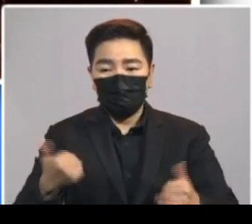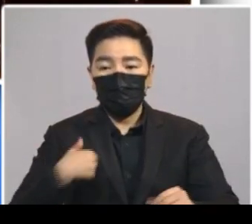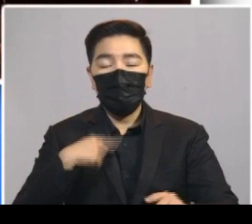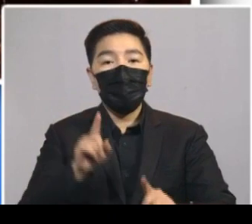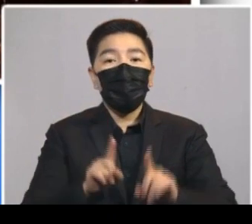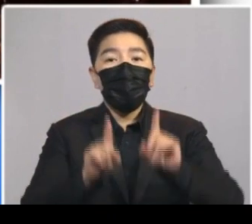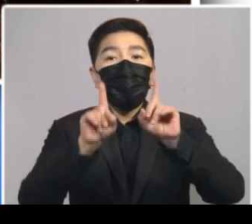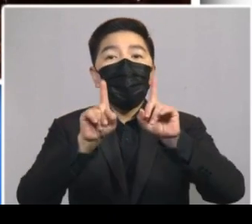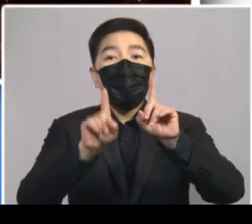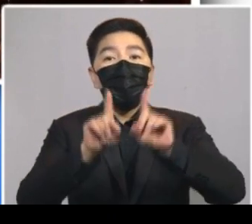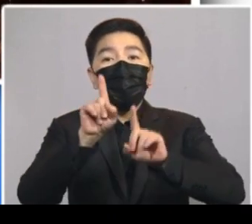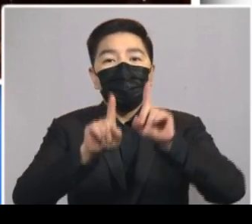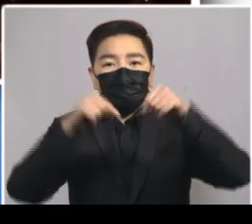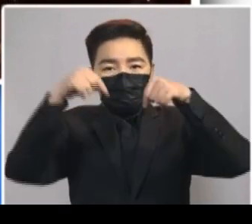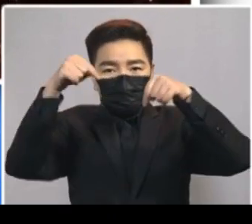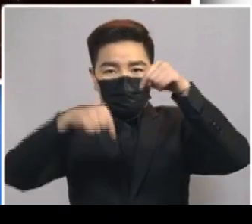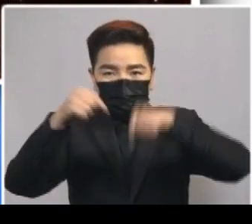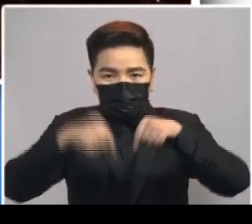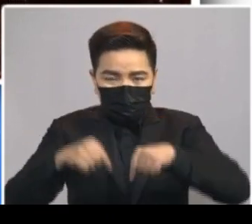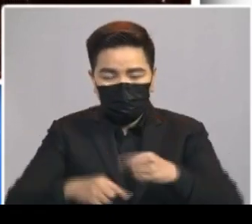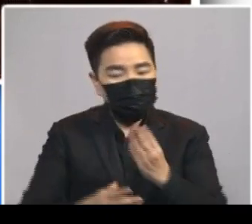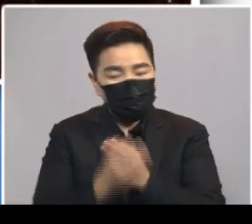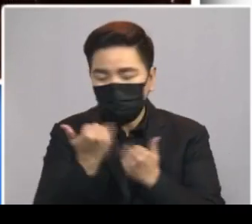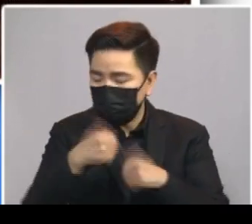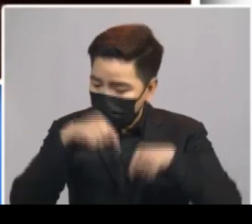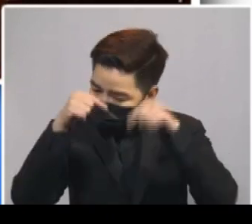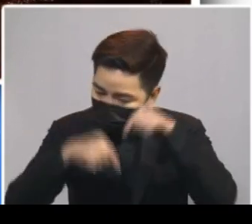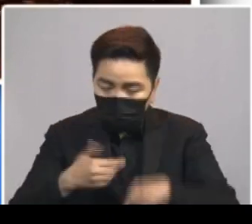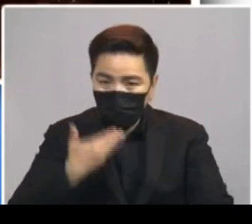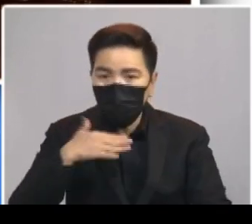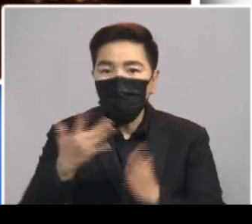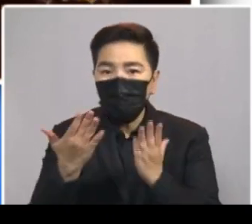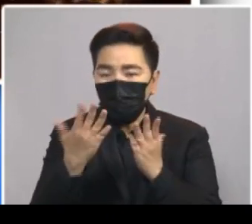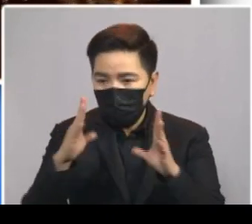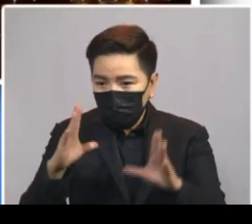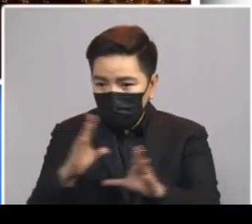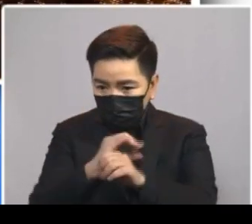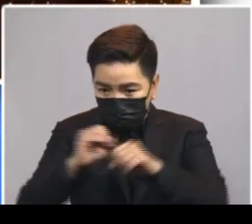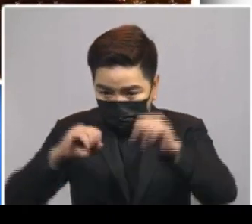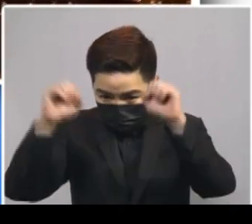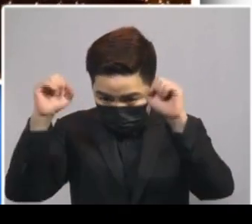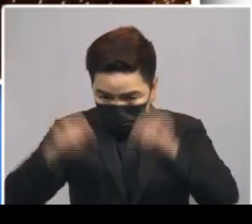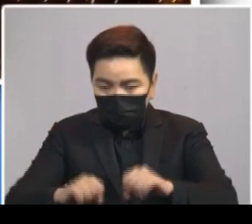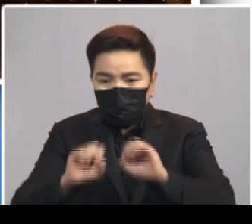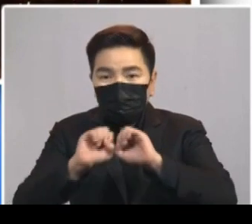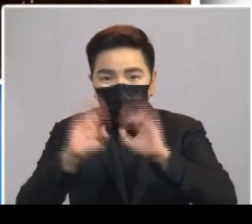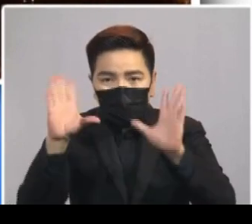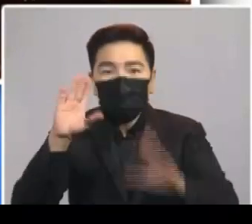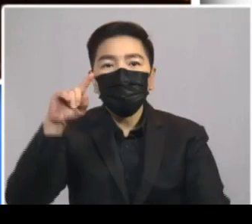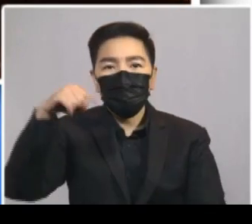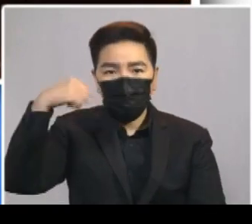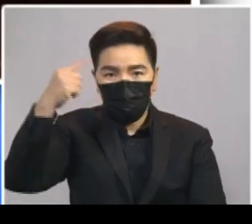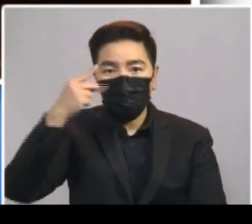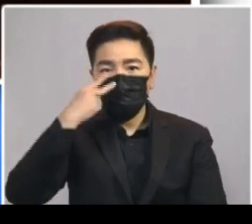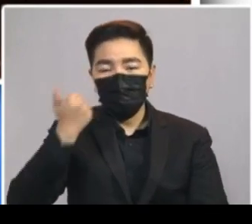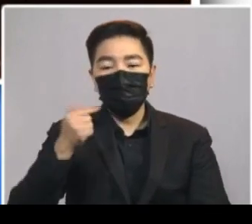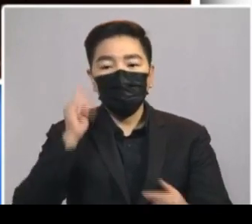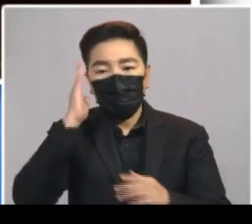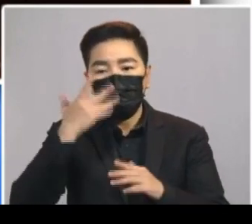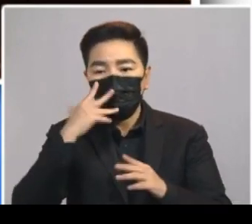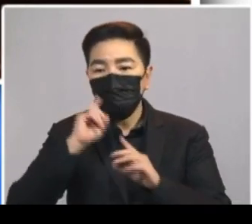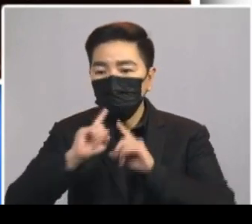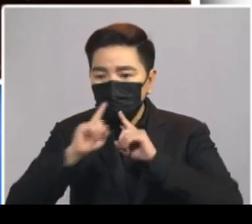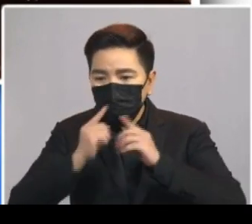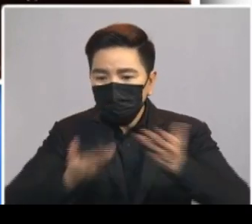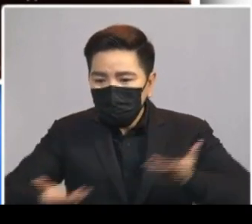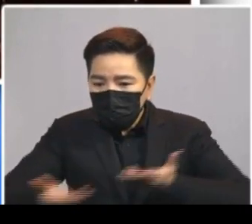หุ้นตลาดทุนก็คงจะผันผวนตลอดสัปดาห์นะครับจนกว่าจะมีแนวทางที่ชัดเจนในทางการทูตนะครับที่จะเปิดรอบเ